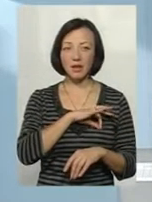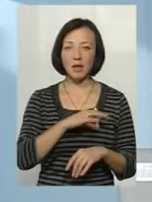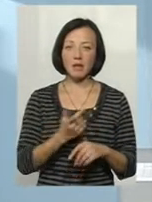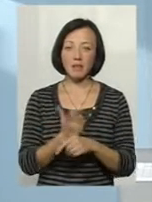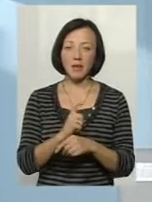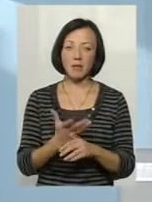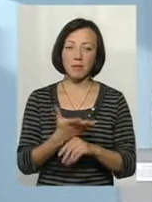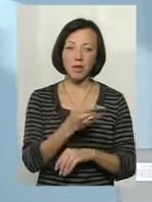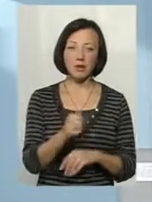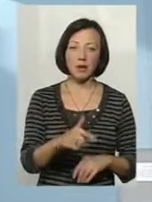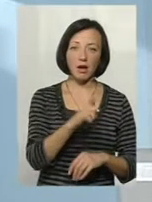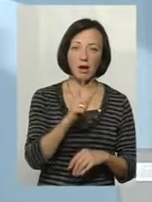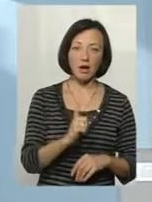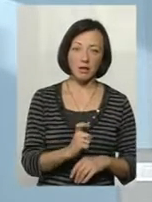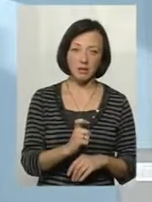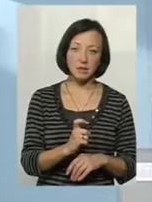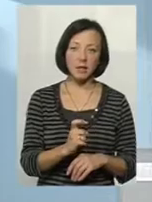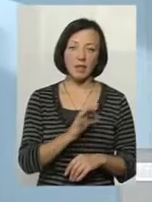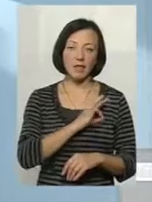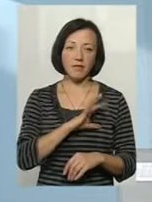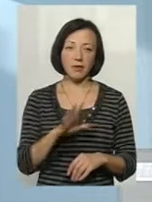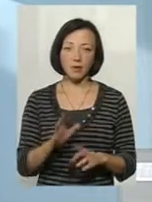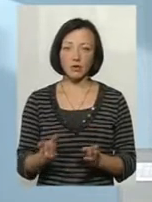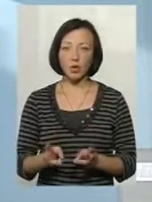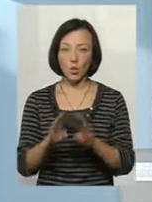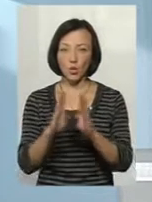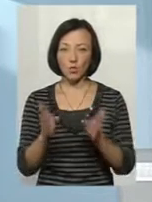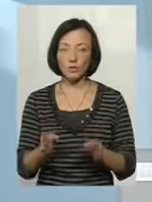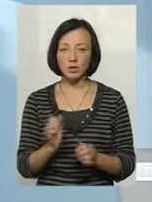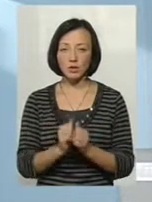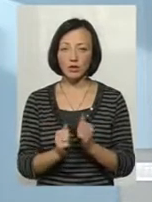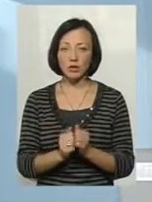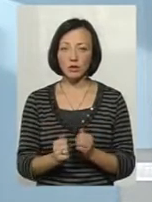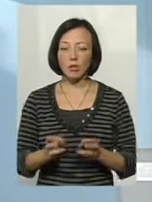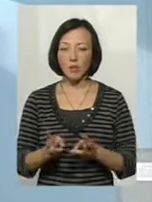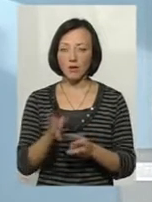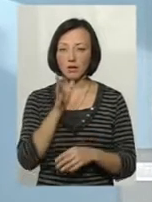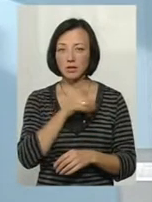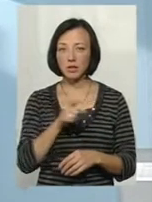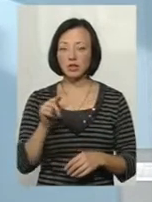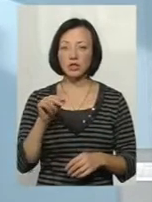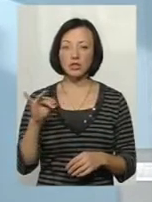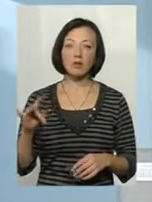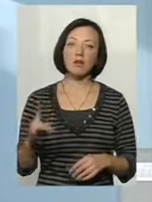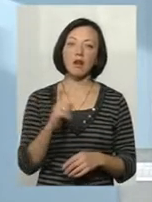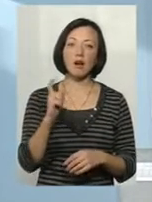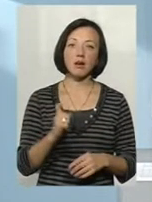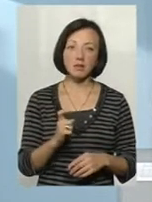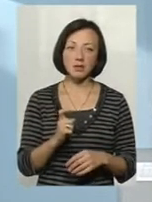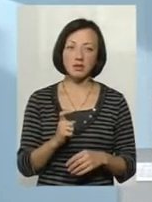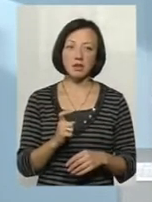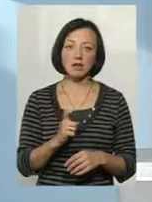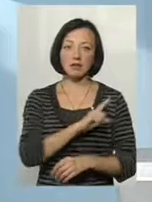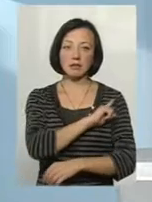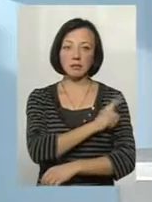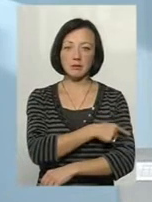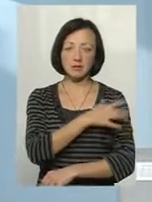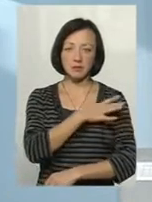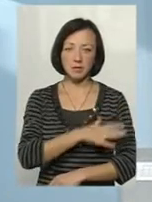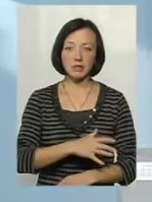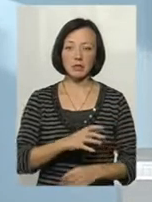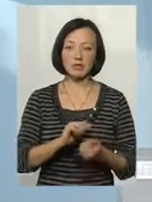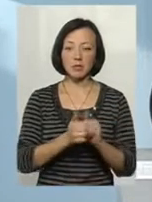переплачувати за газ при неефективній грубці кожен опалювальний сезон, чи один раз все-таки напрягтися,